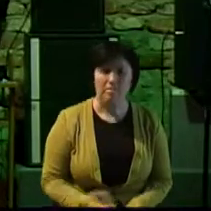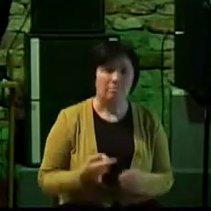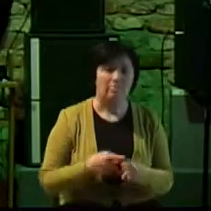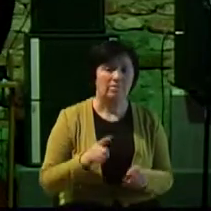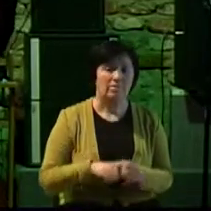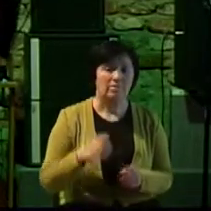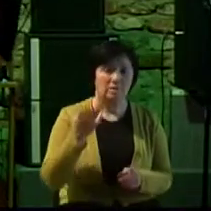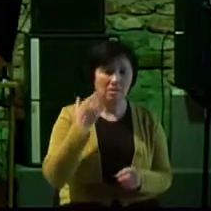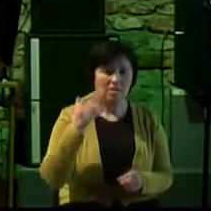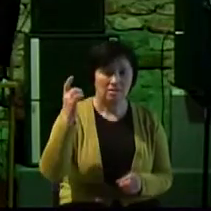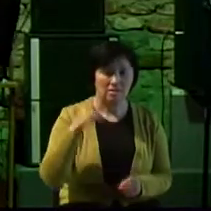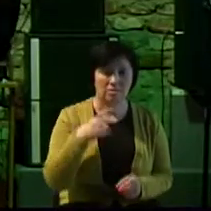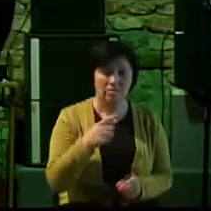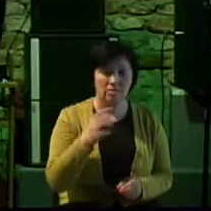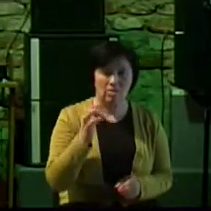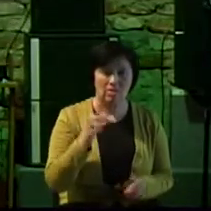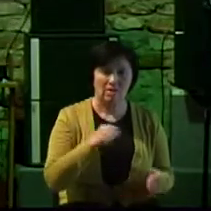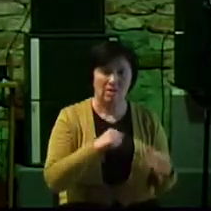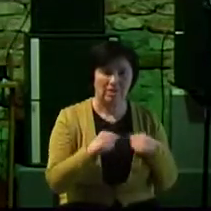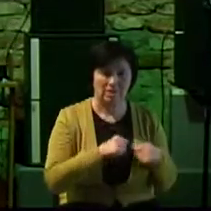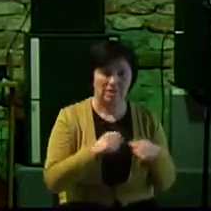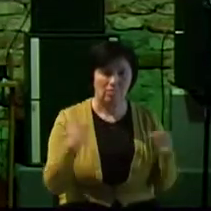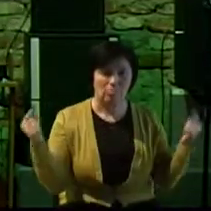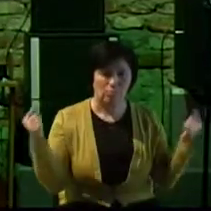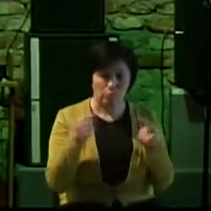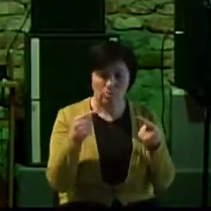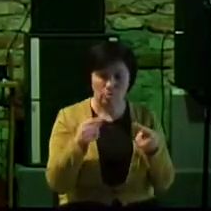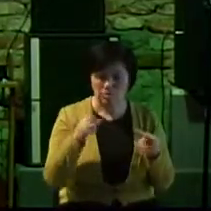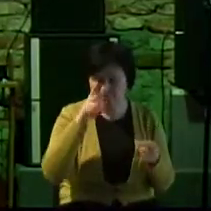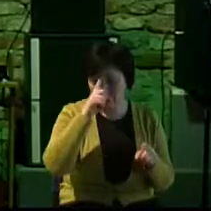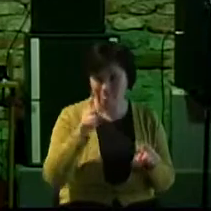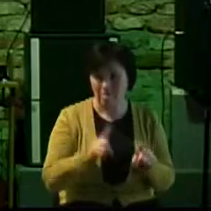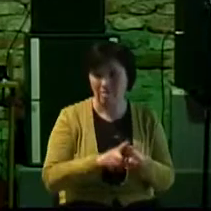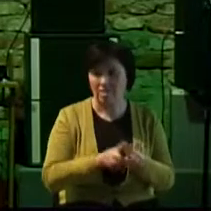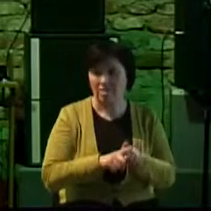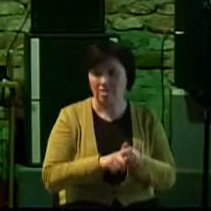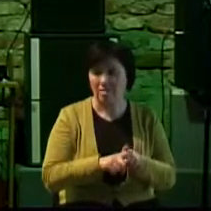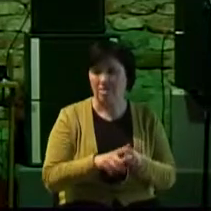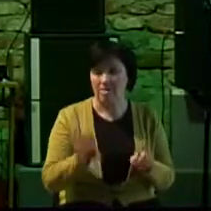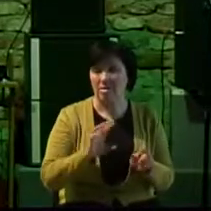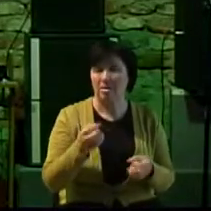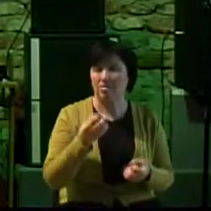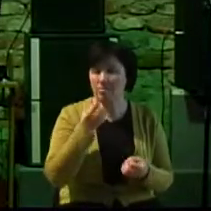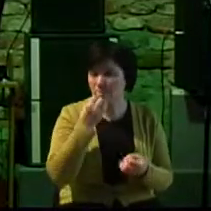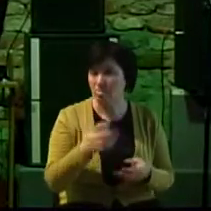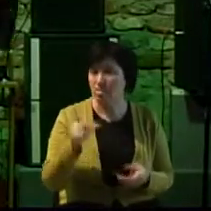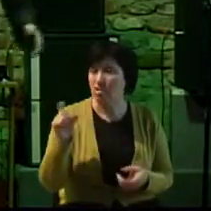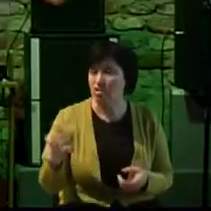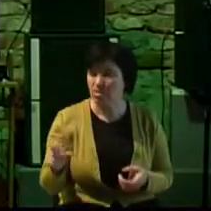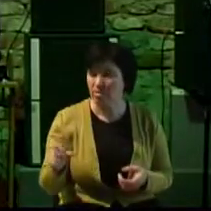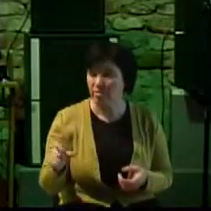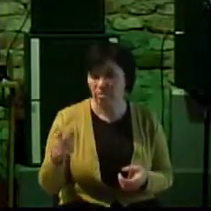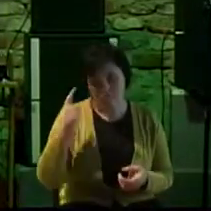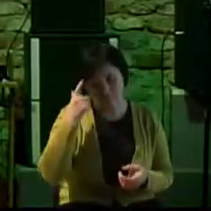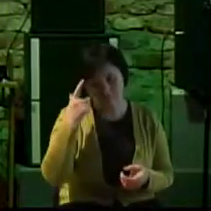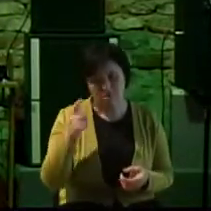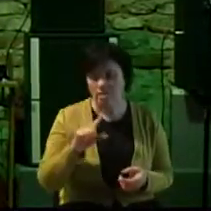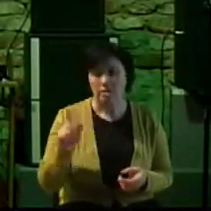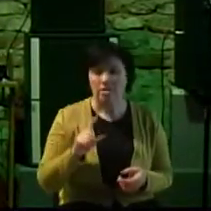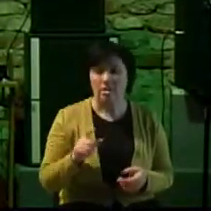Поэтому, когда Господь говорит о грехе против брата, имеется в виду не просто человек, а мы должны смотреть